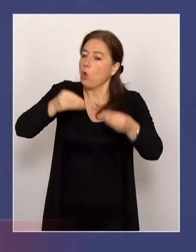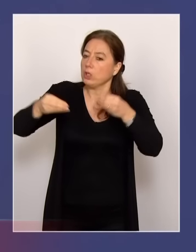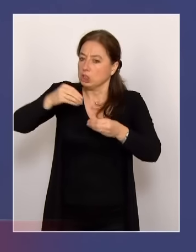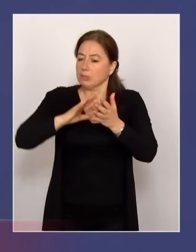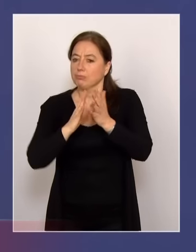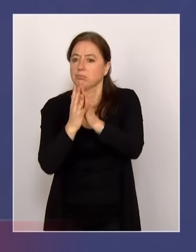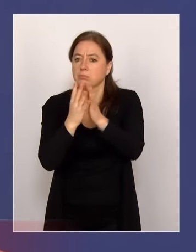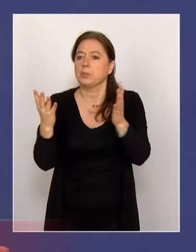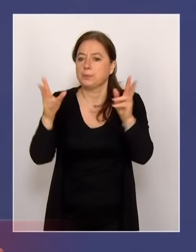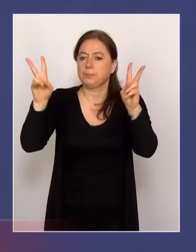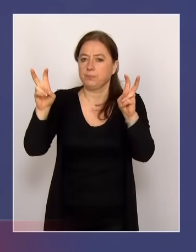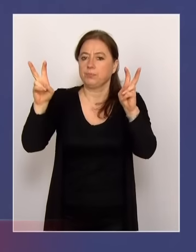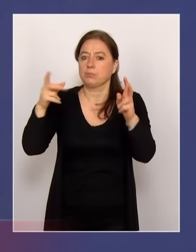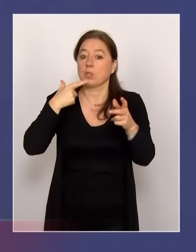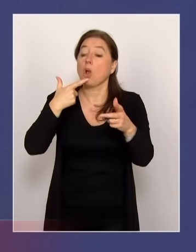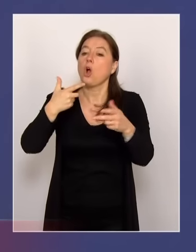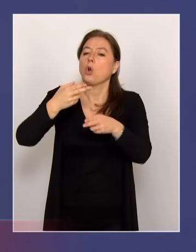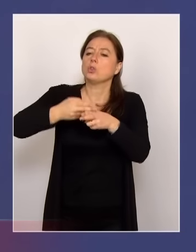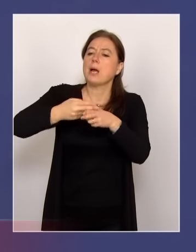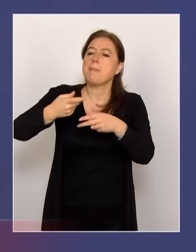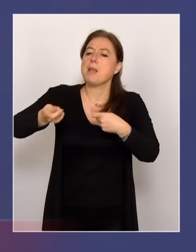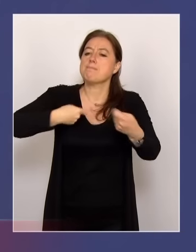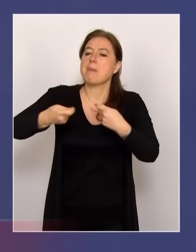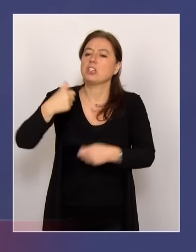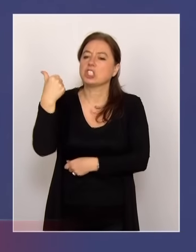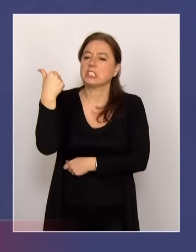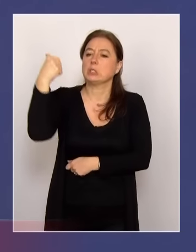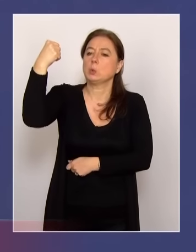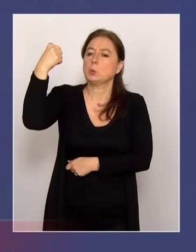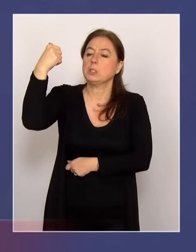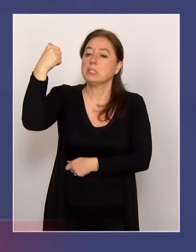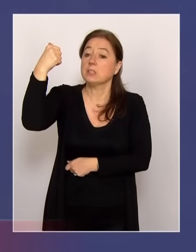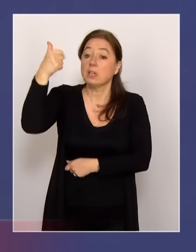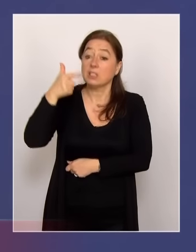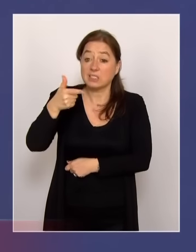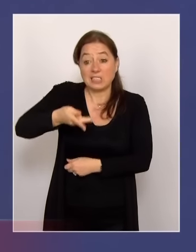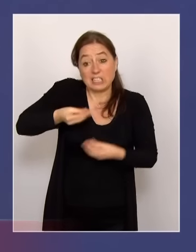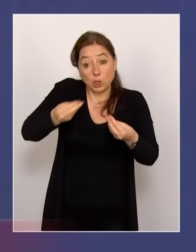Et marché unique, c'est une action de simplification. s'est passé de 27 systèmes de règles à 1.